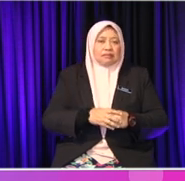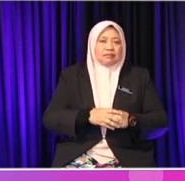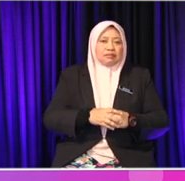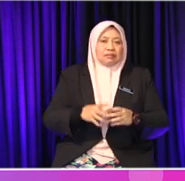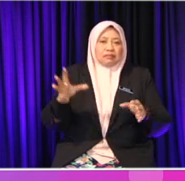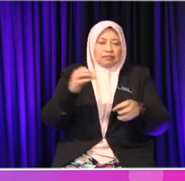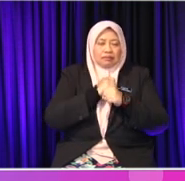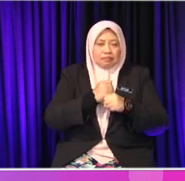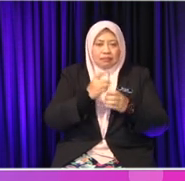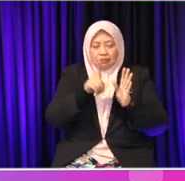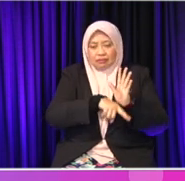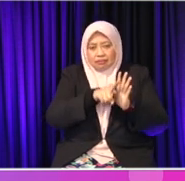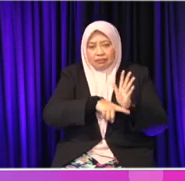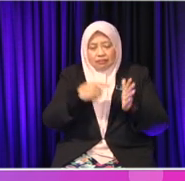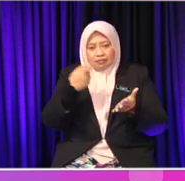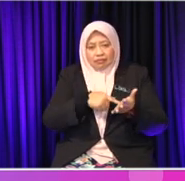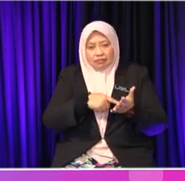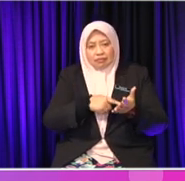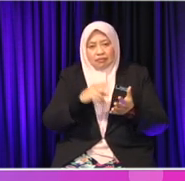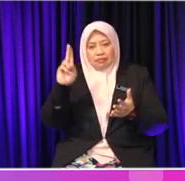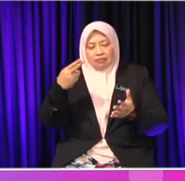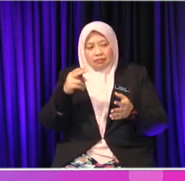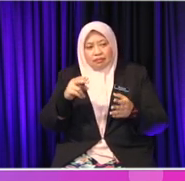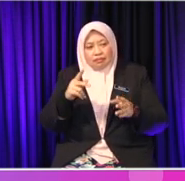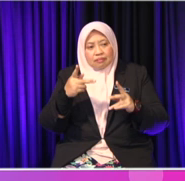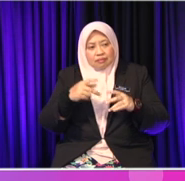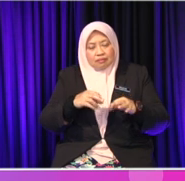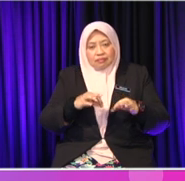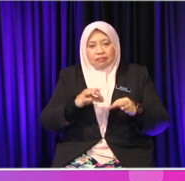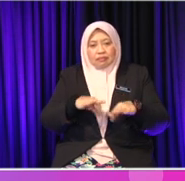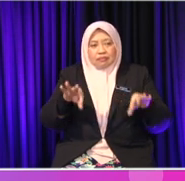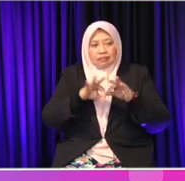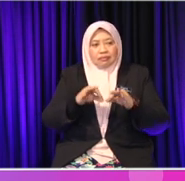lagi jadi hanya berupaya sebanyak ini saja